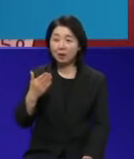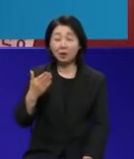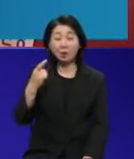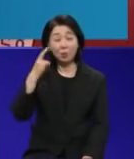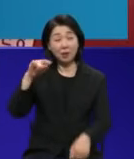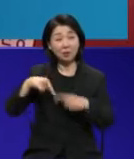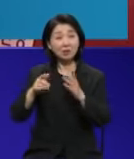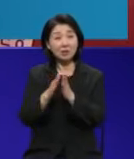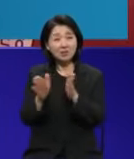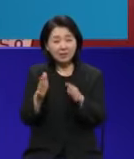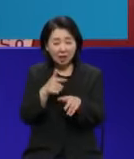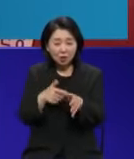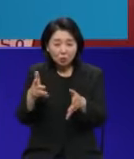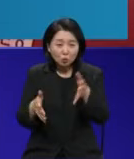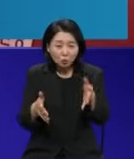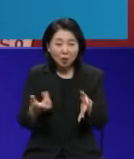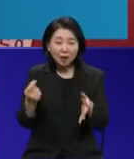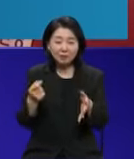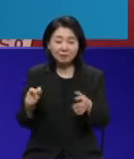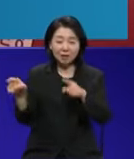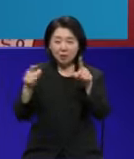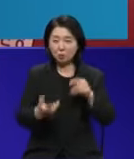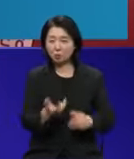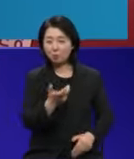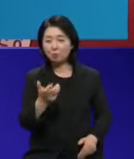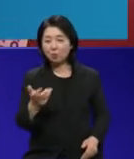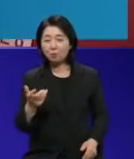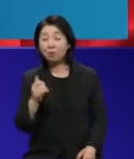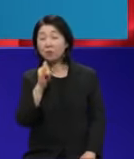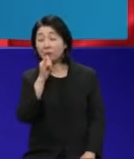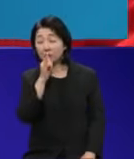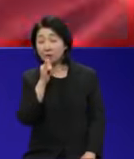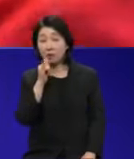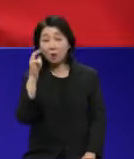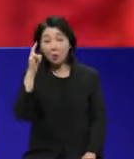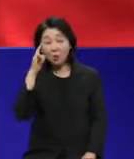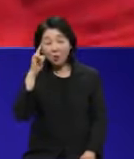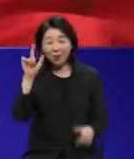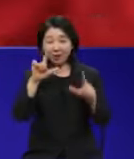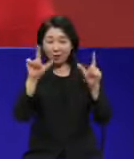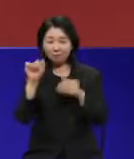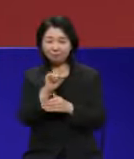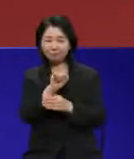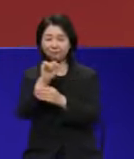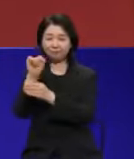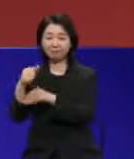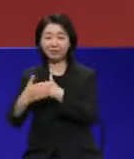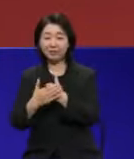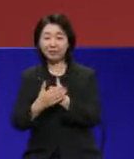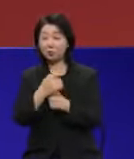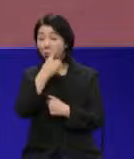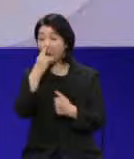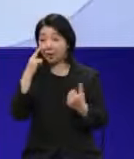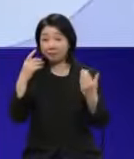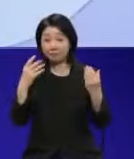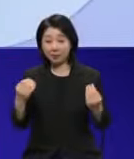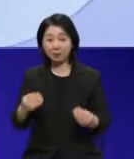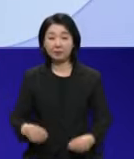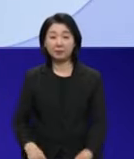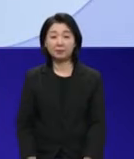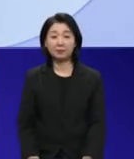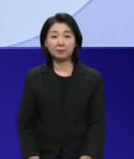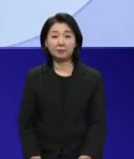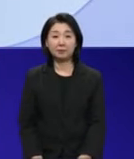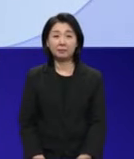선거운동 기간 동안에 전국을 다 높였아요 상당히 높은 인지도 또 지지도를 확보를 했기 때문에 어쨌든 그